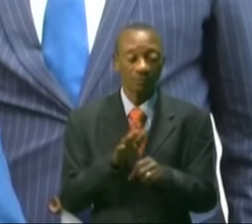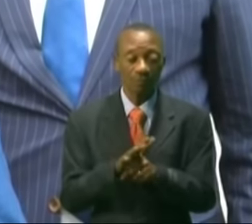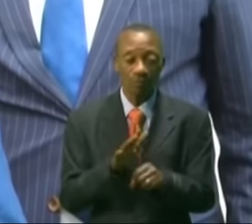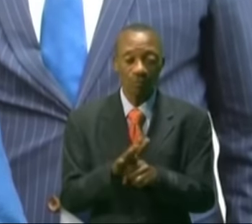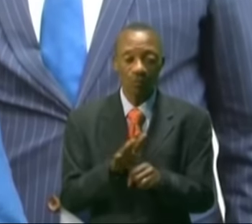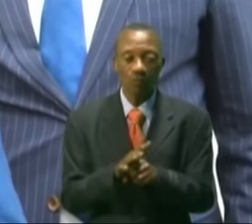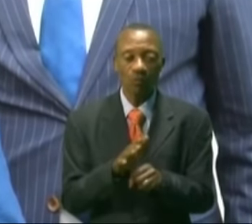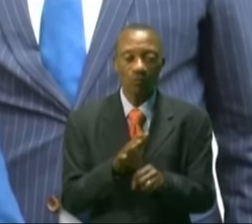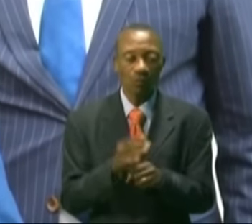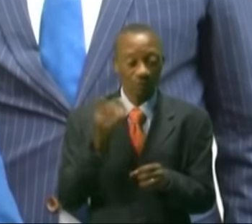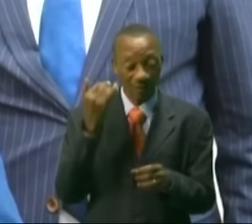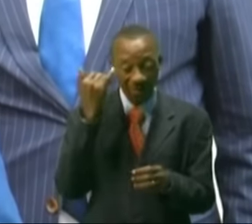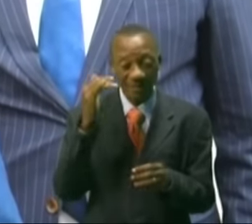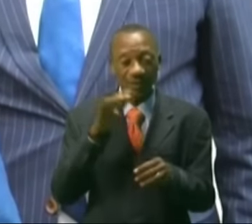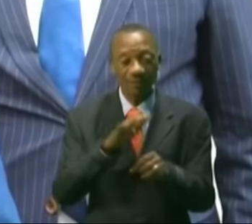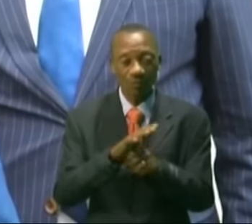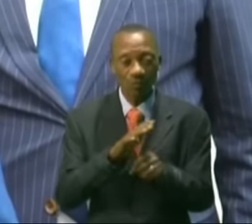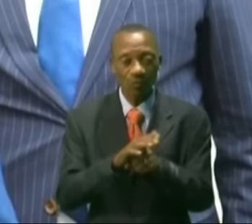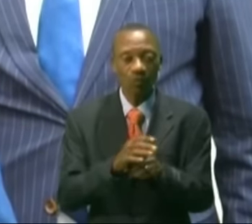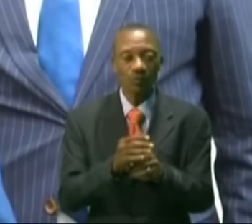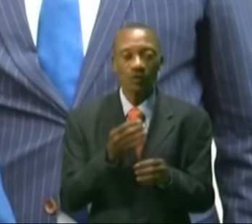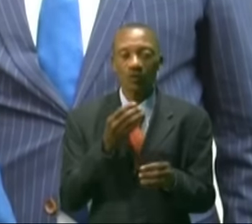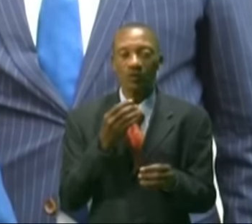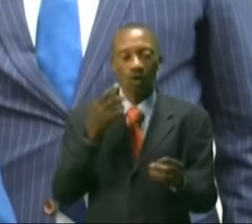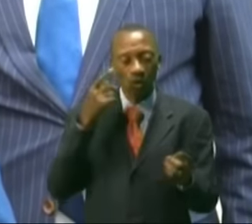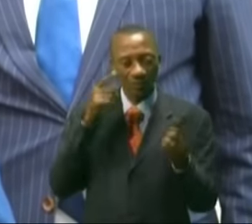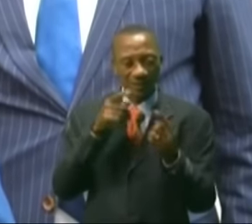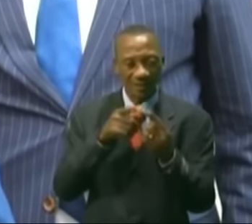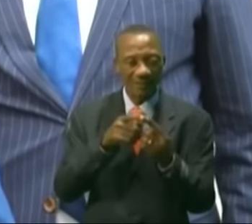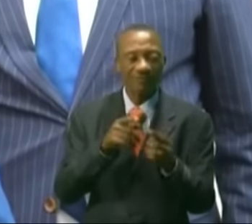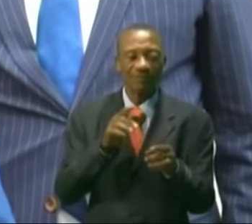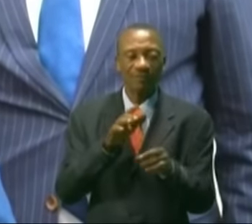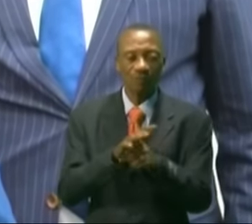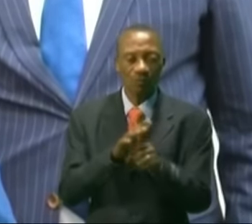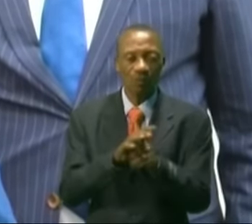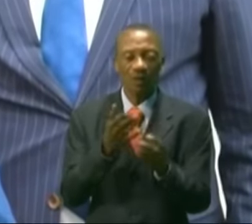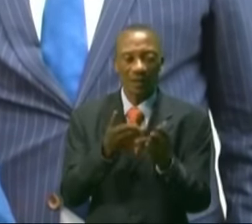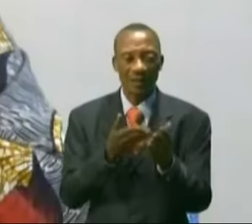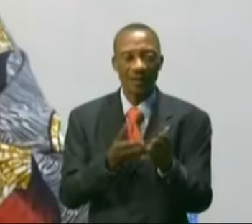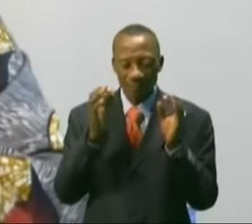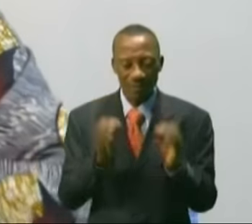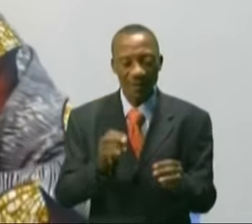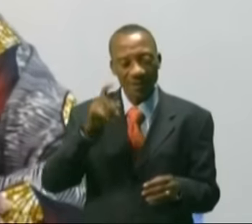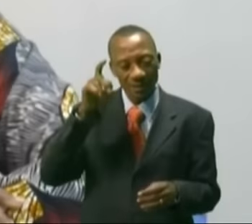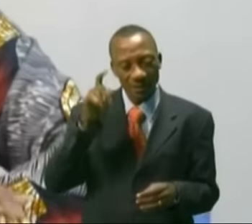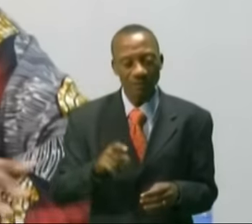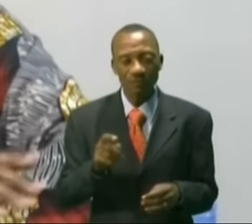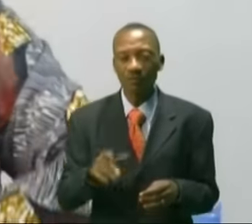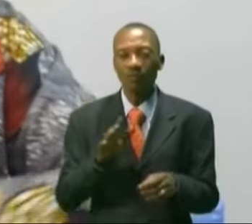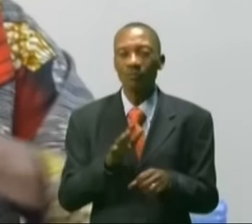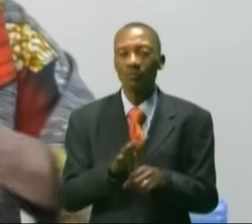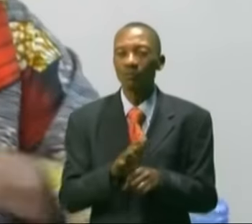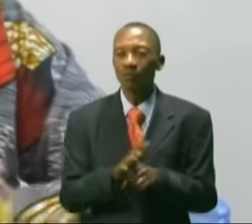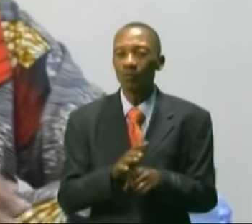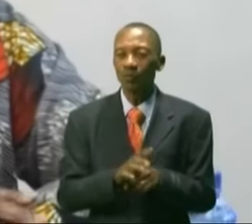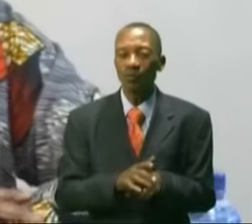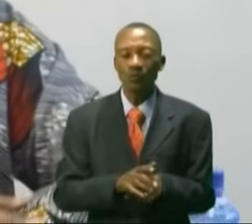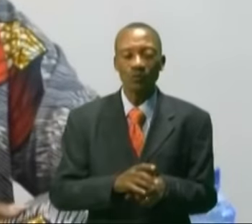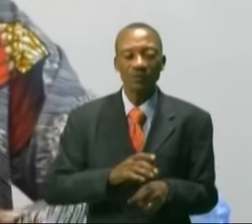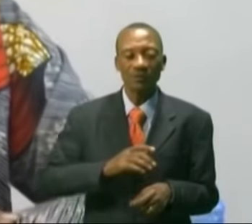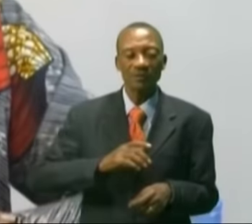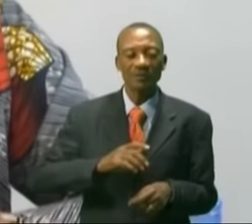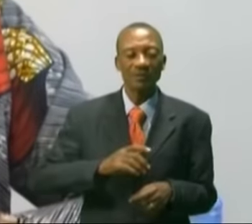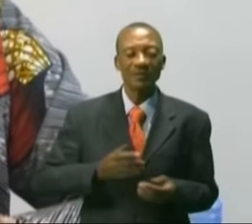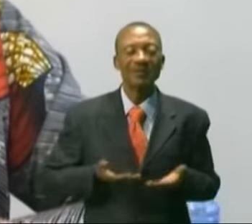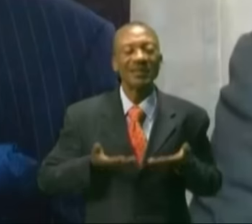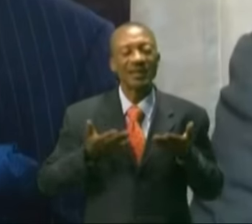d'unité nationale, vecteur de créativité et de redynamisation de l'économie nationale. Yolande Lebemandebo étant le numéro un